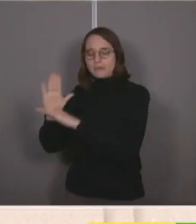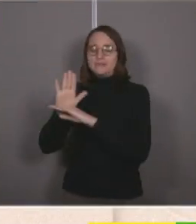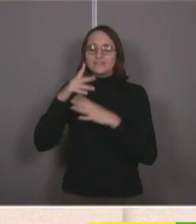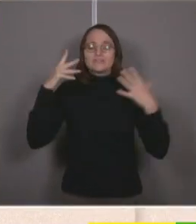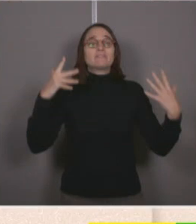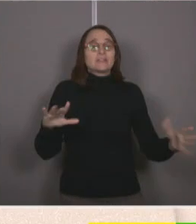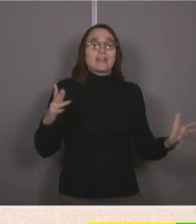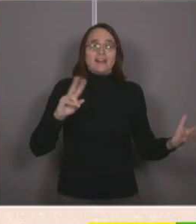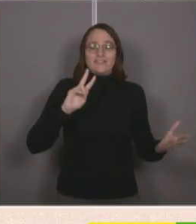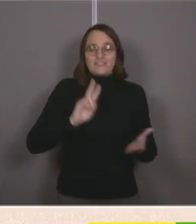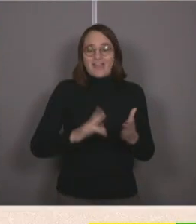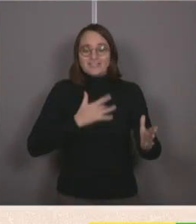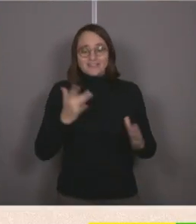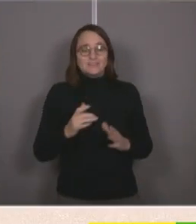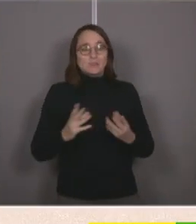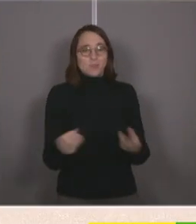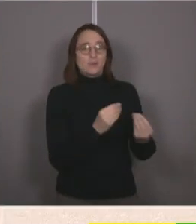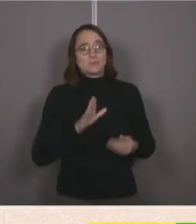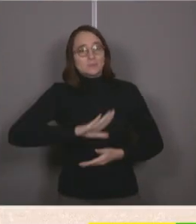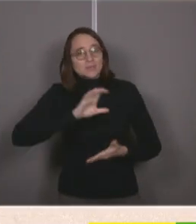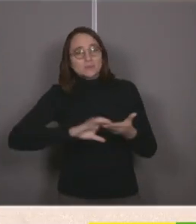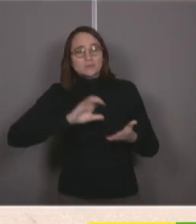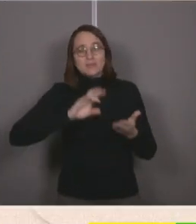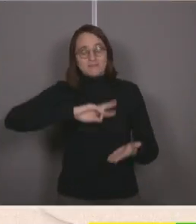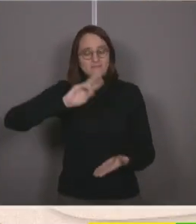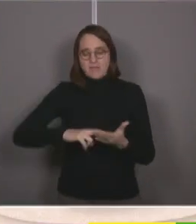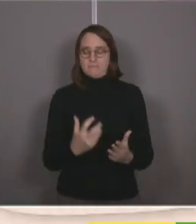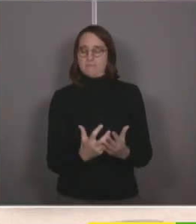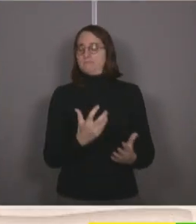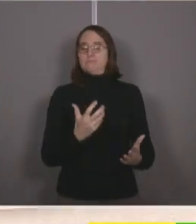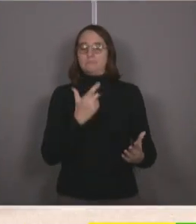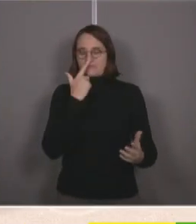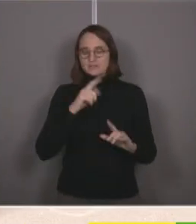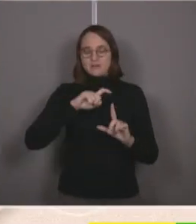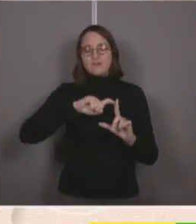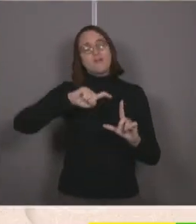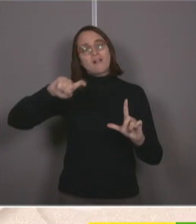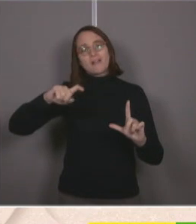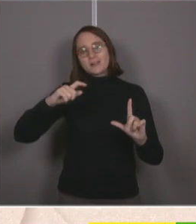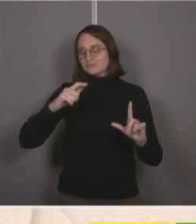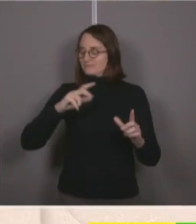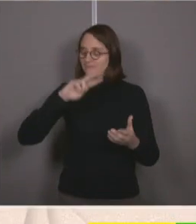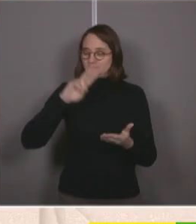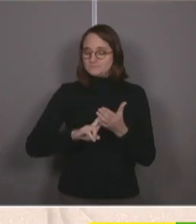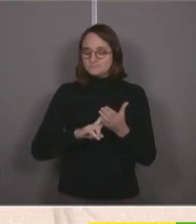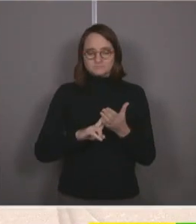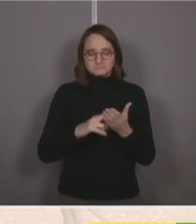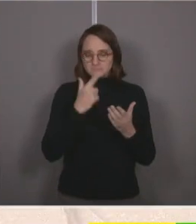intéressant de voir la population toulousaine, mais ce qui me frappe sur cette question, et on va voir tout de suite là, sur cette enquête, ce qui est frappant, c'est une